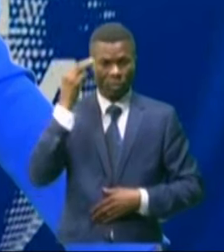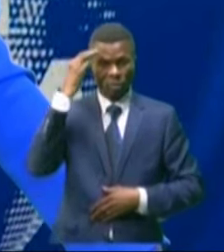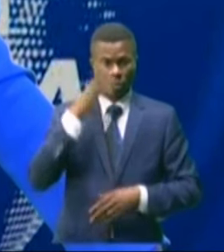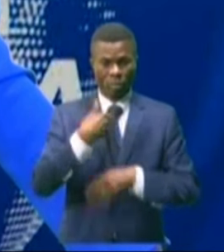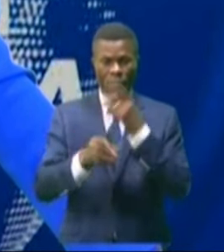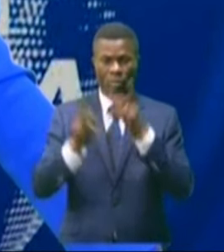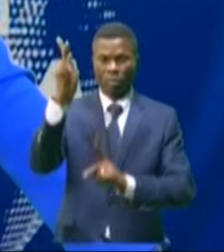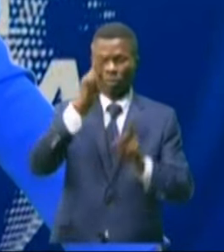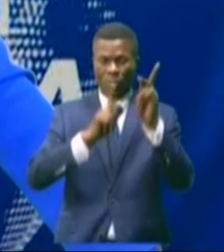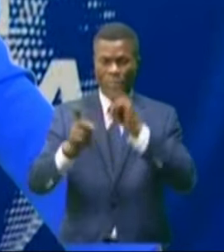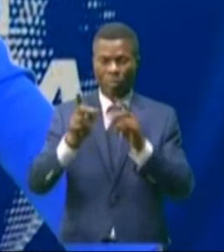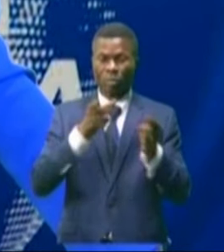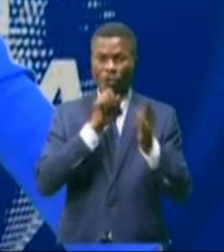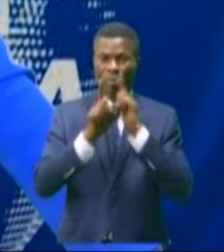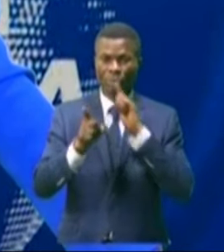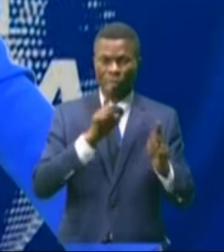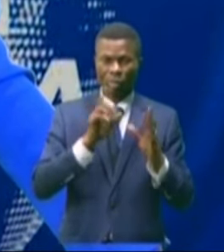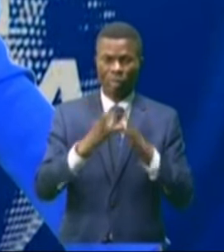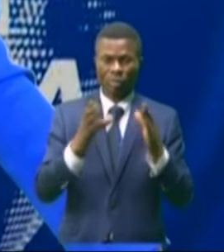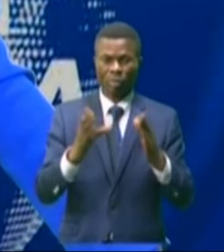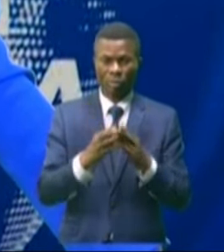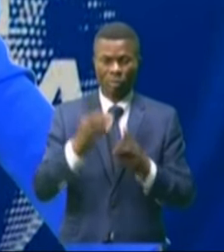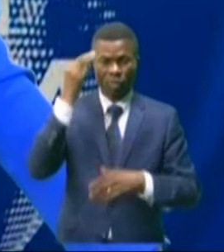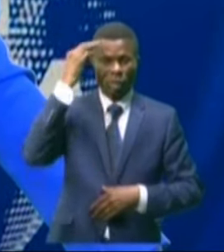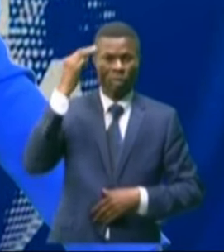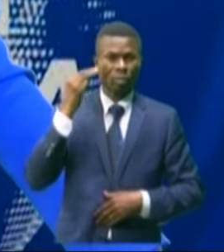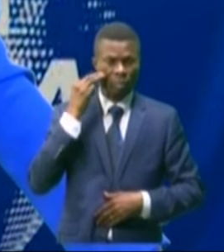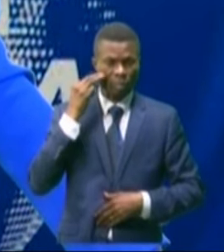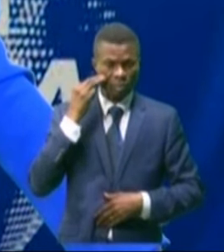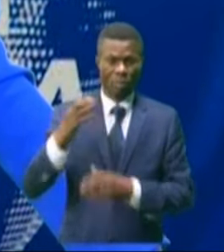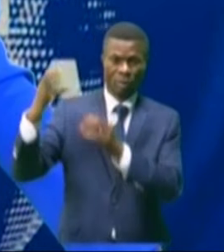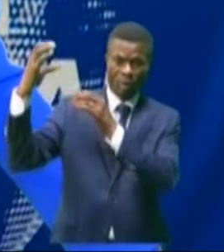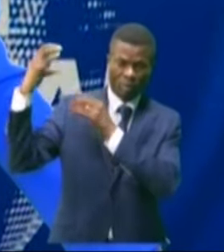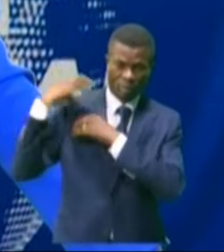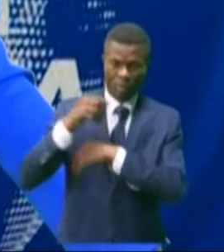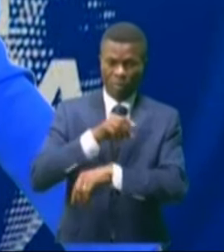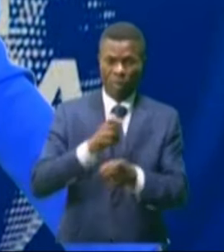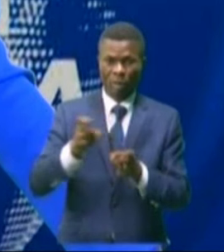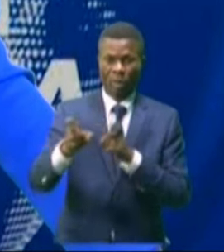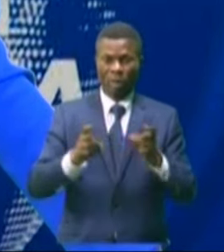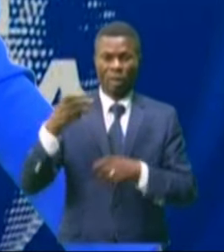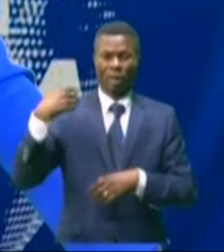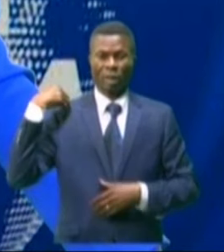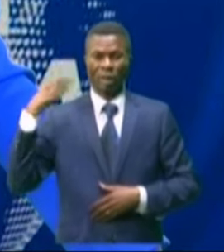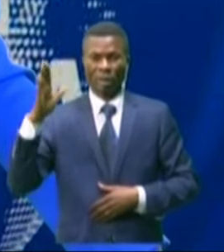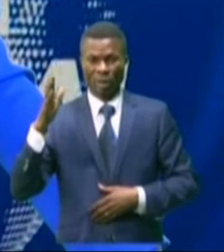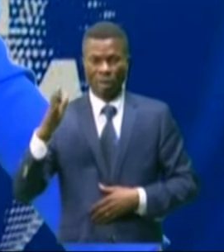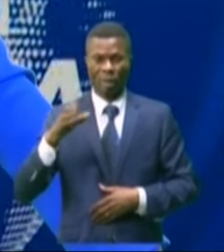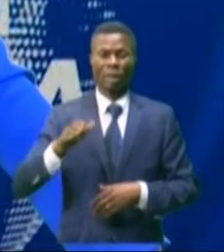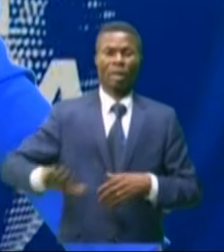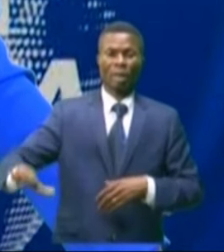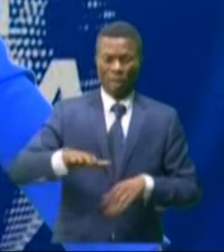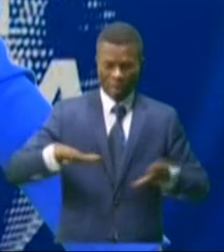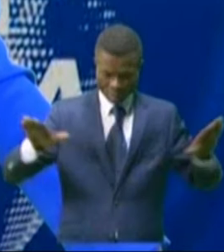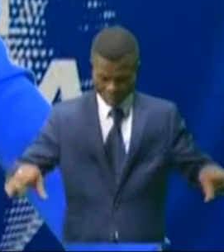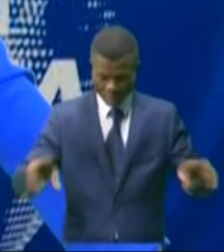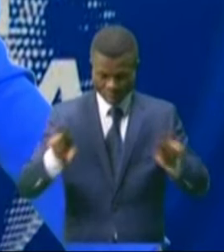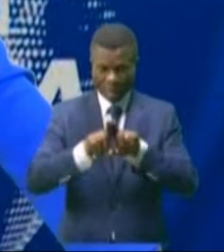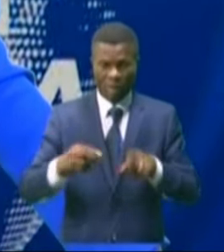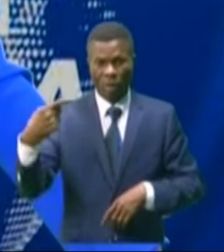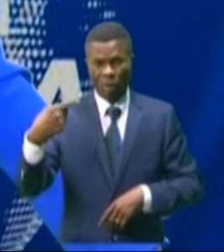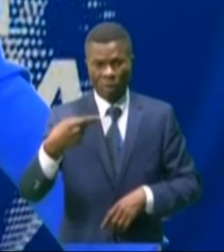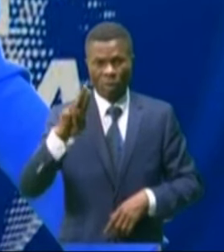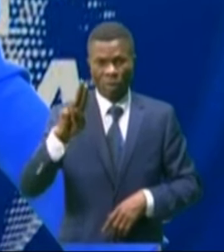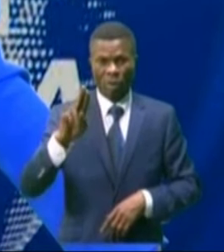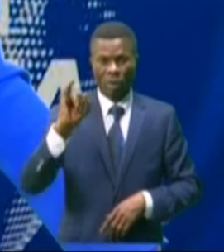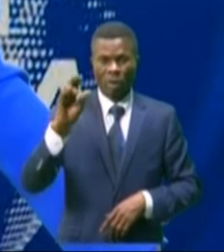fonction publique, s'est entretenu avec les ministres ayant en charge l'administration publique du Sénégal et du Guinée. Des entretiens